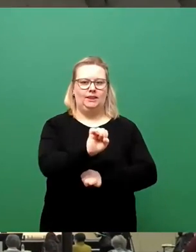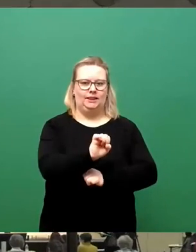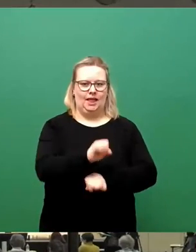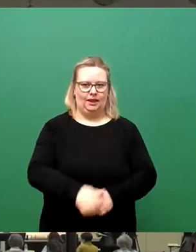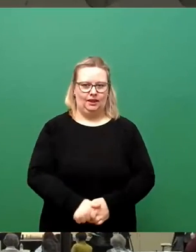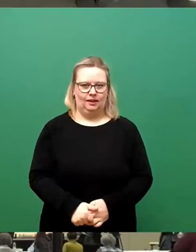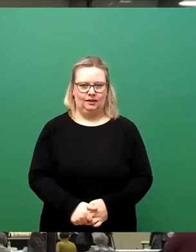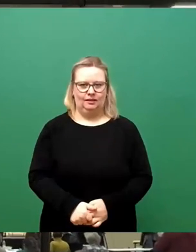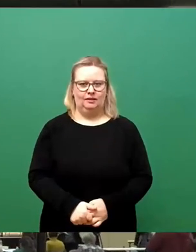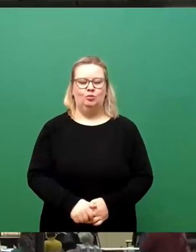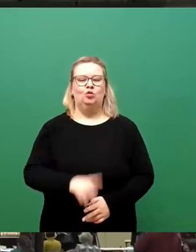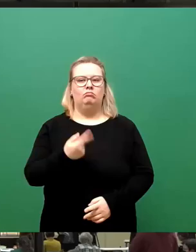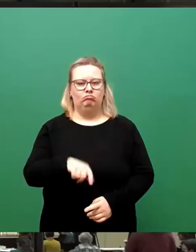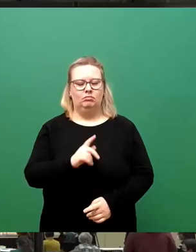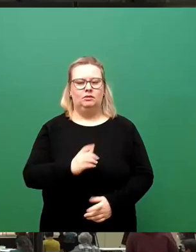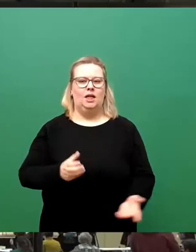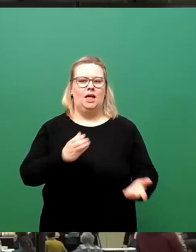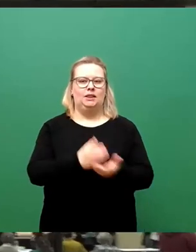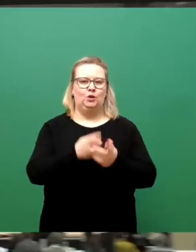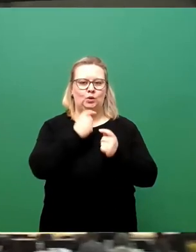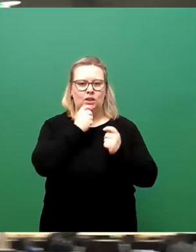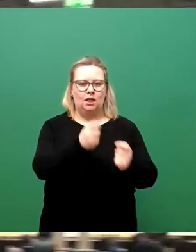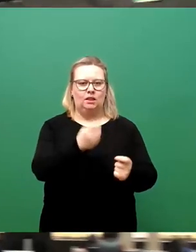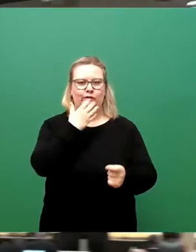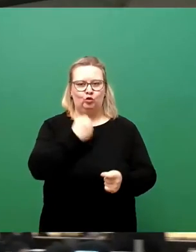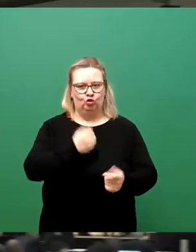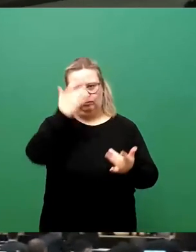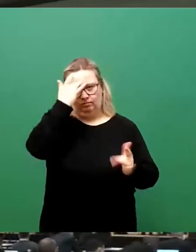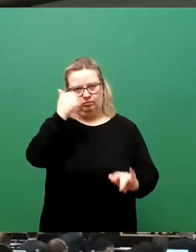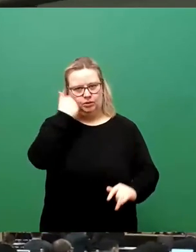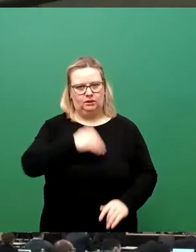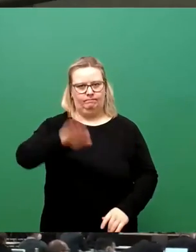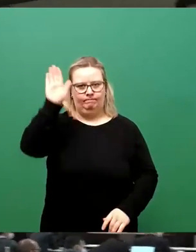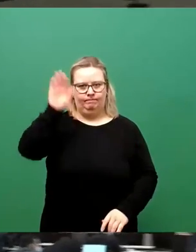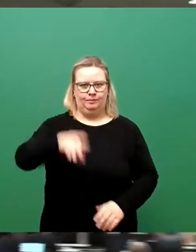diesem Ersetzungsantrag folgen möchte, den bitte ich jetzt um das Stimmzeichen.